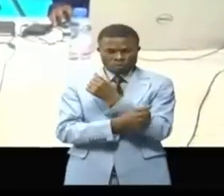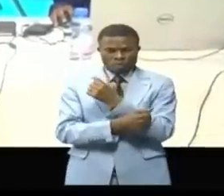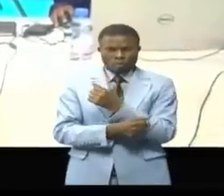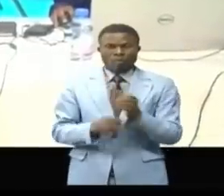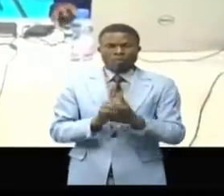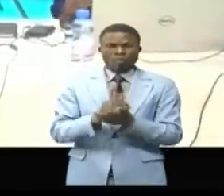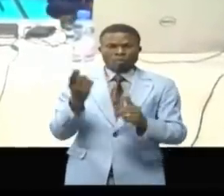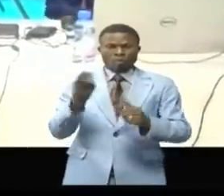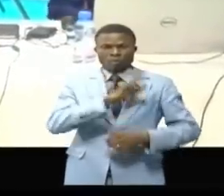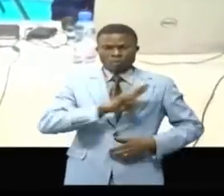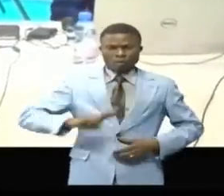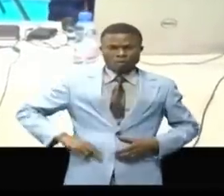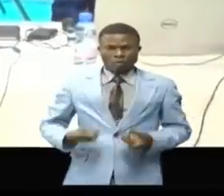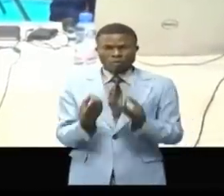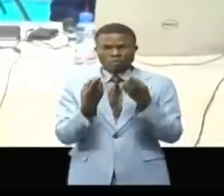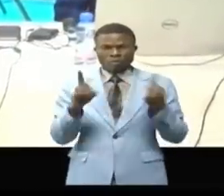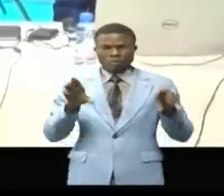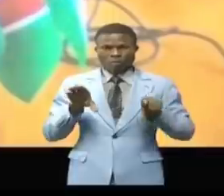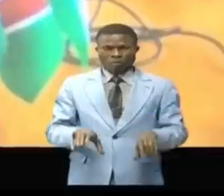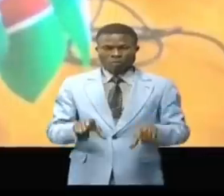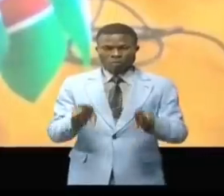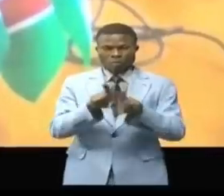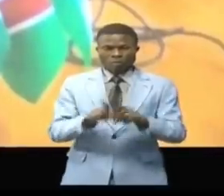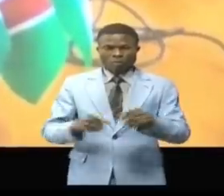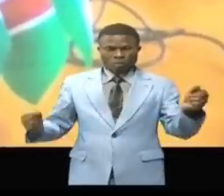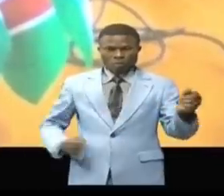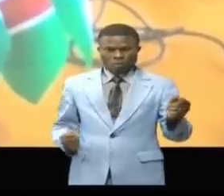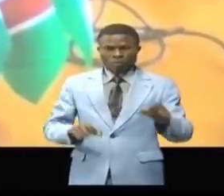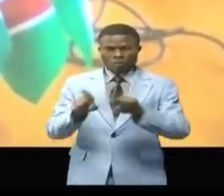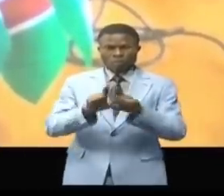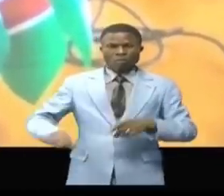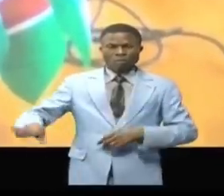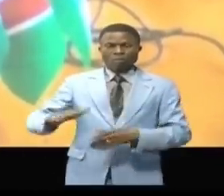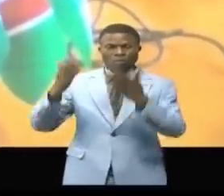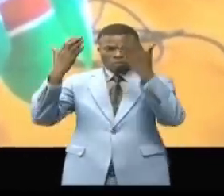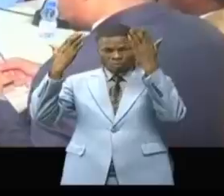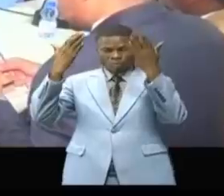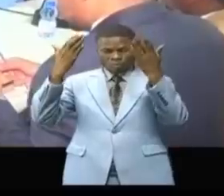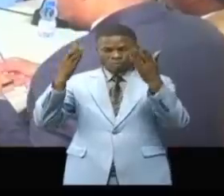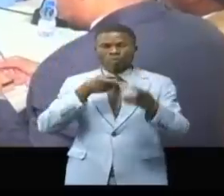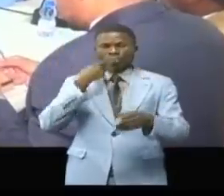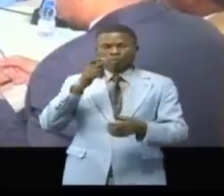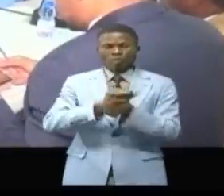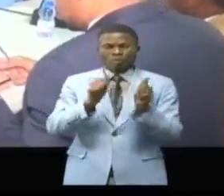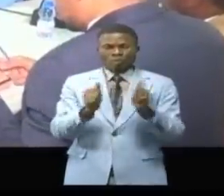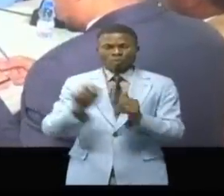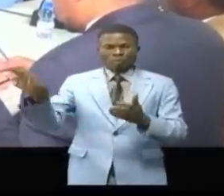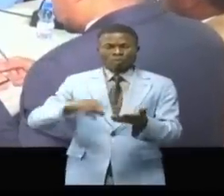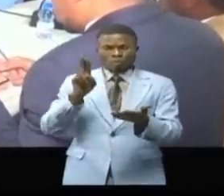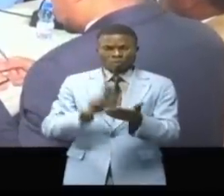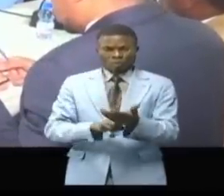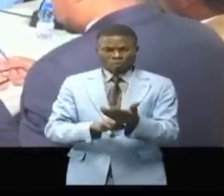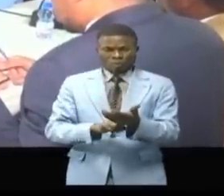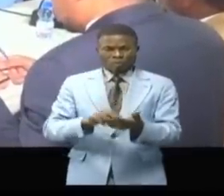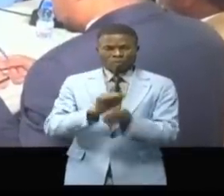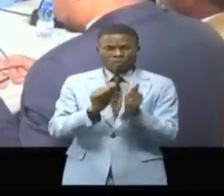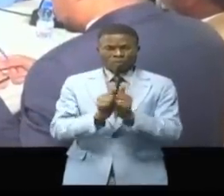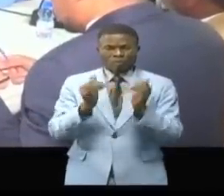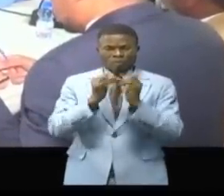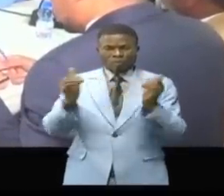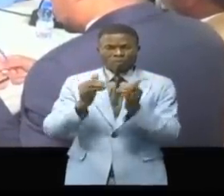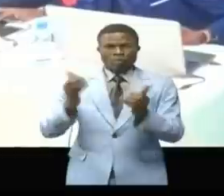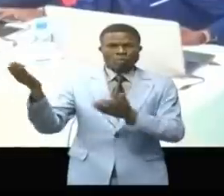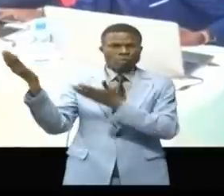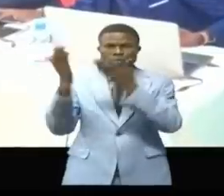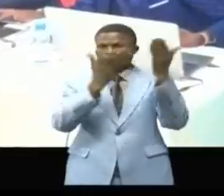à savoir la République démocratique du Congo, l'Angola et la Zambie, relative à l'accord sur l'agence de facilitation du transport